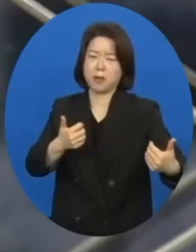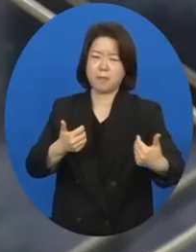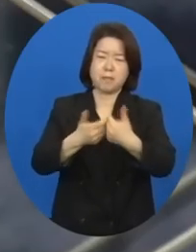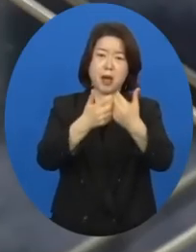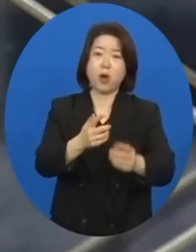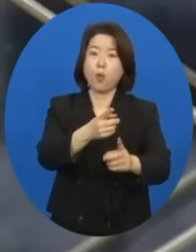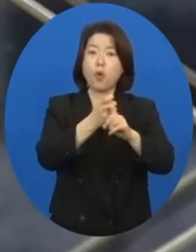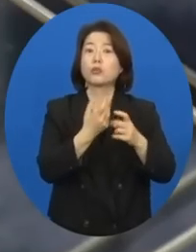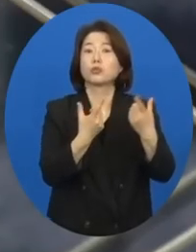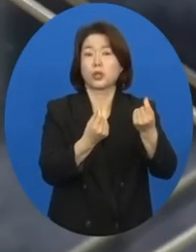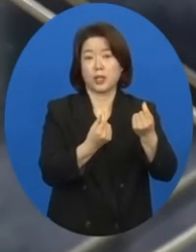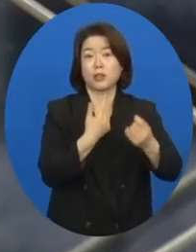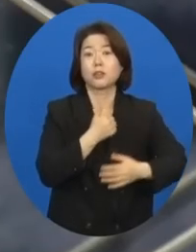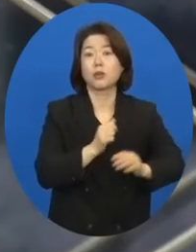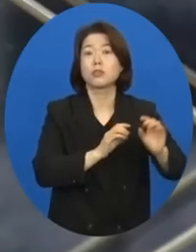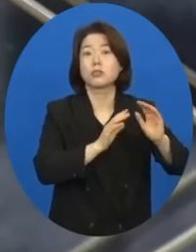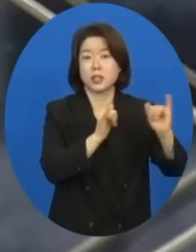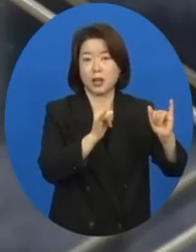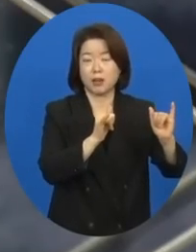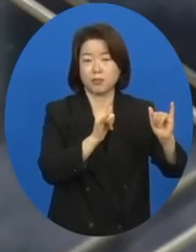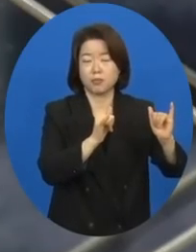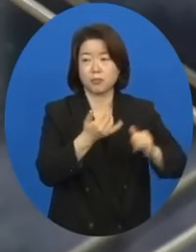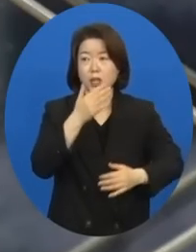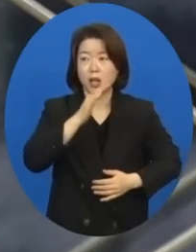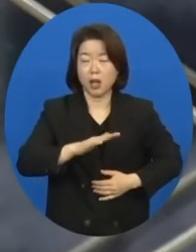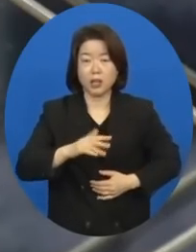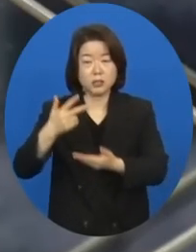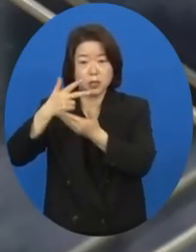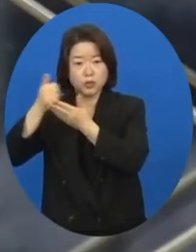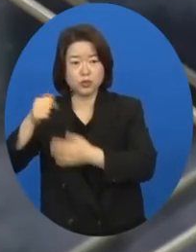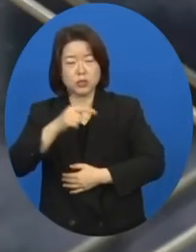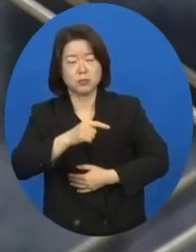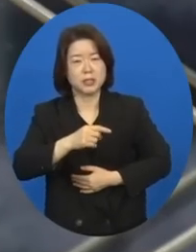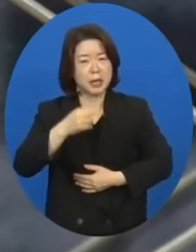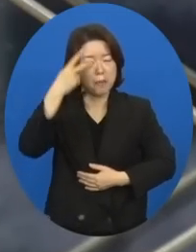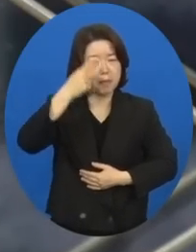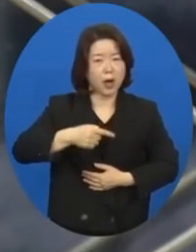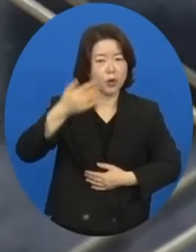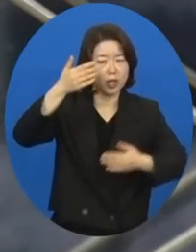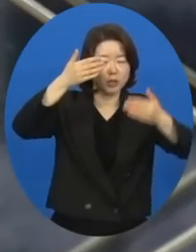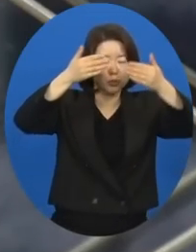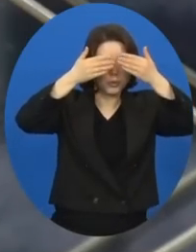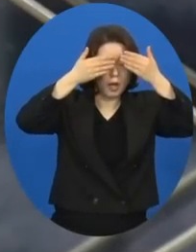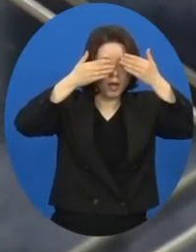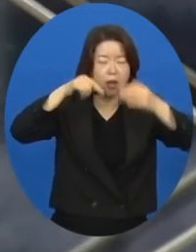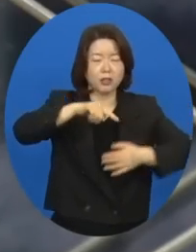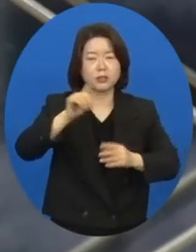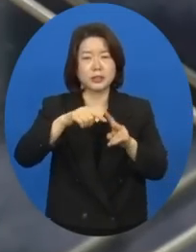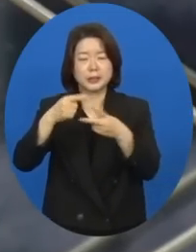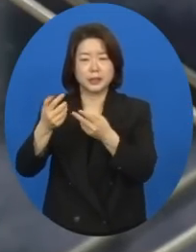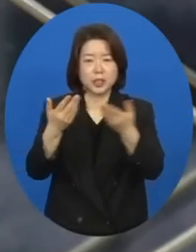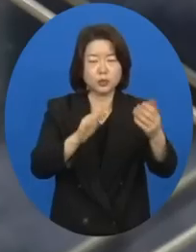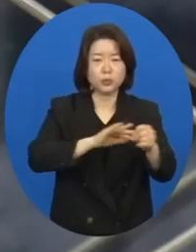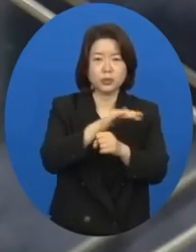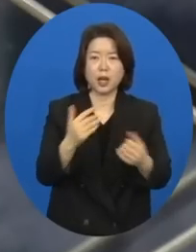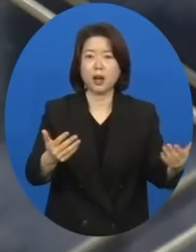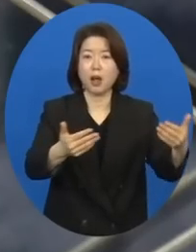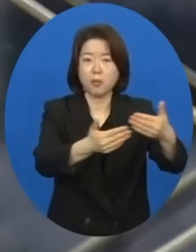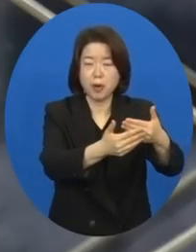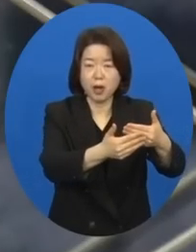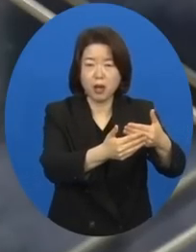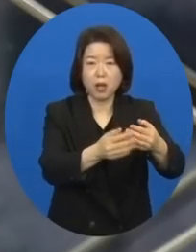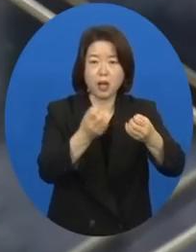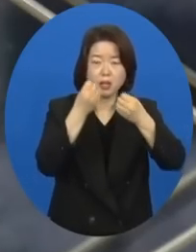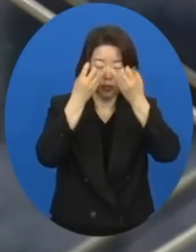그런 바울을 주님은 그에 대해 눈 가리시고 그를 용납하시고 사랑으로 품으셔서 새 생명을